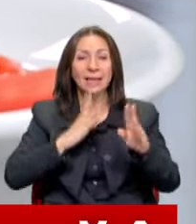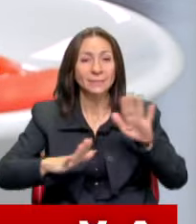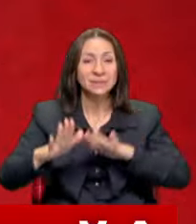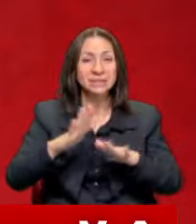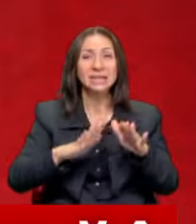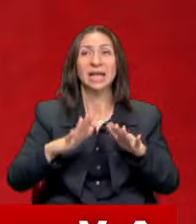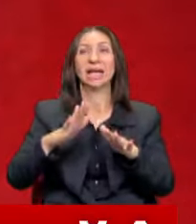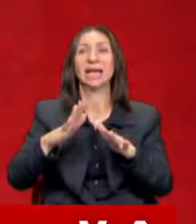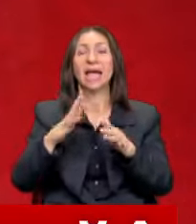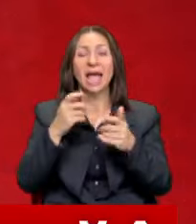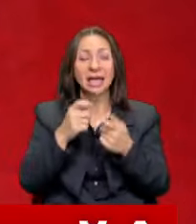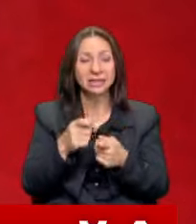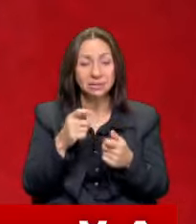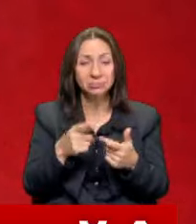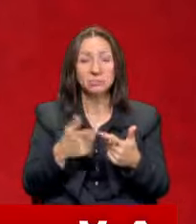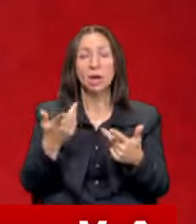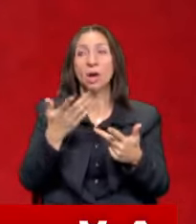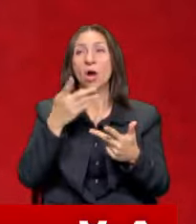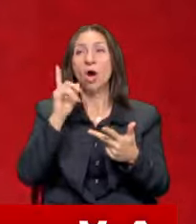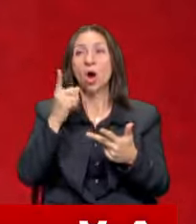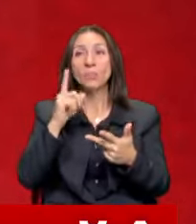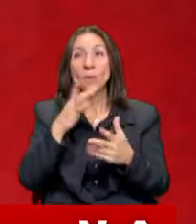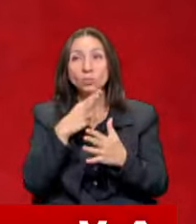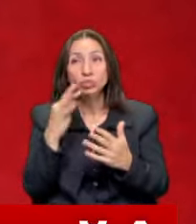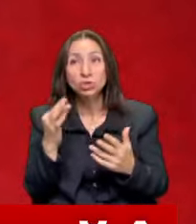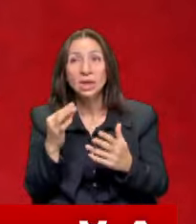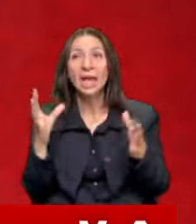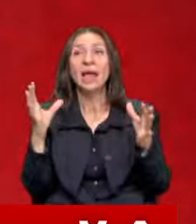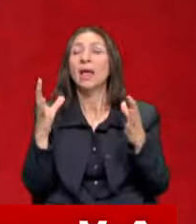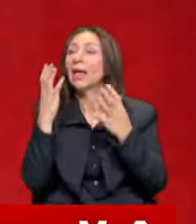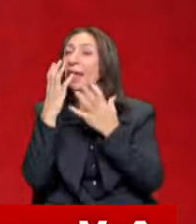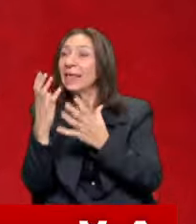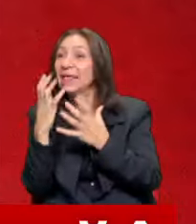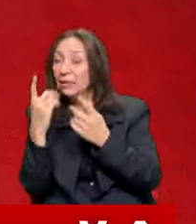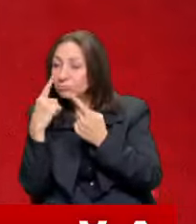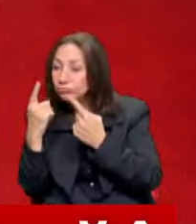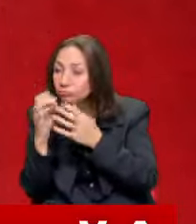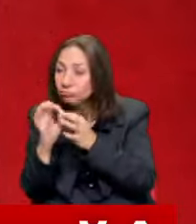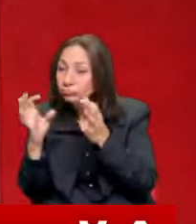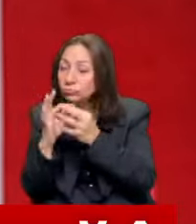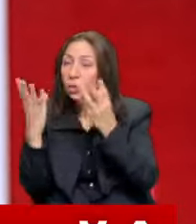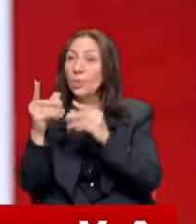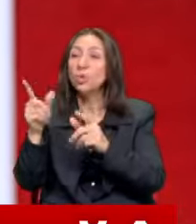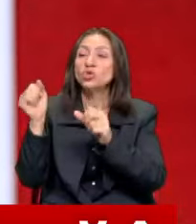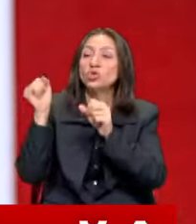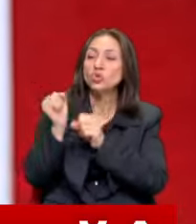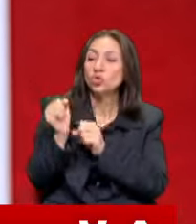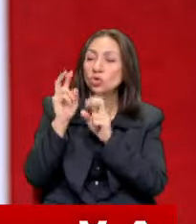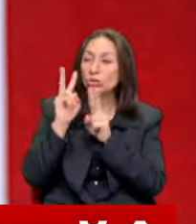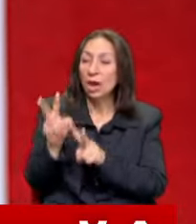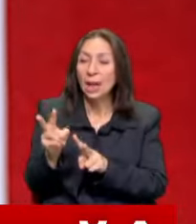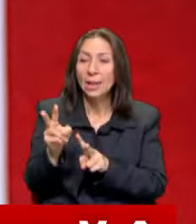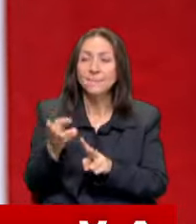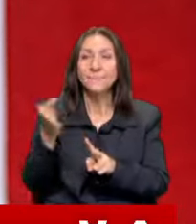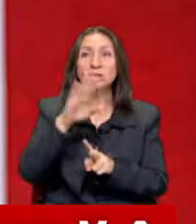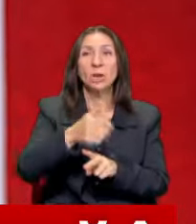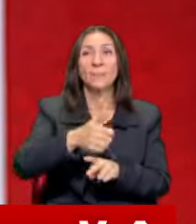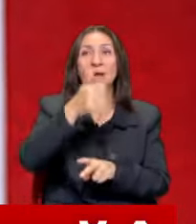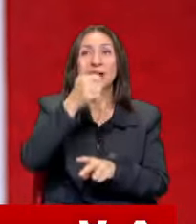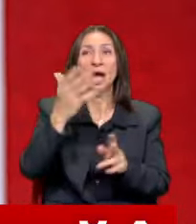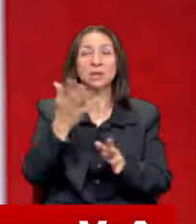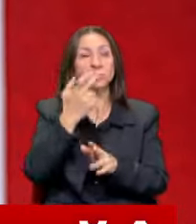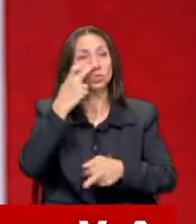temizliğiyle eğitimiyle öğretmenlerin mutluluğuyla ilgilenmesi gerekirken bunları yük olarak gören başka Bakanlığı